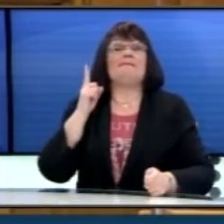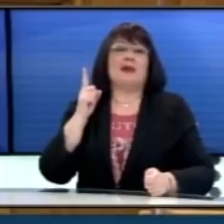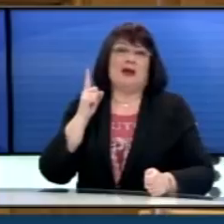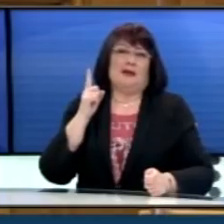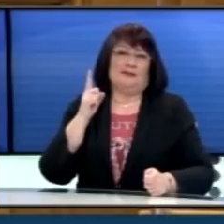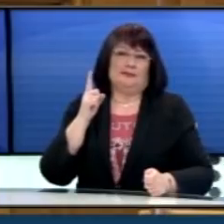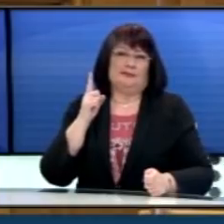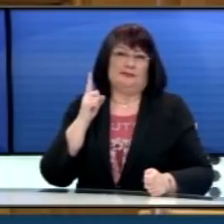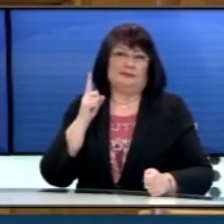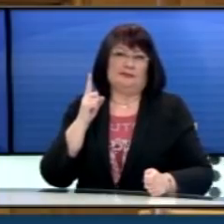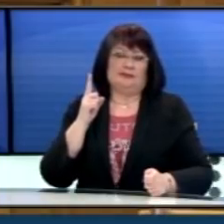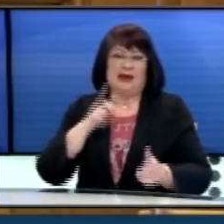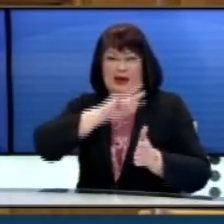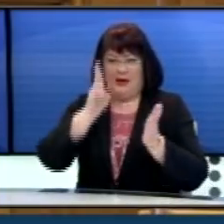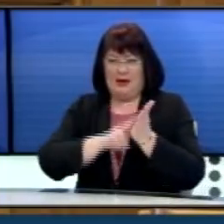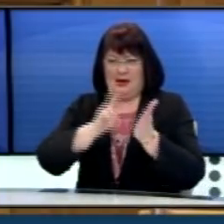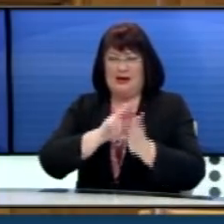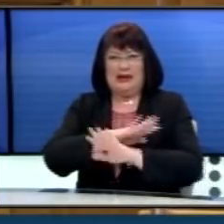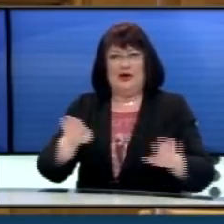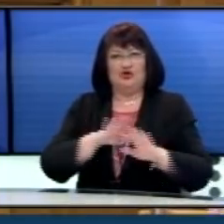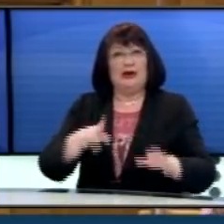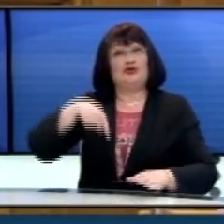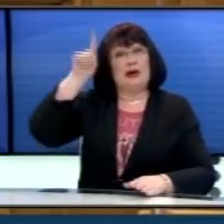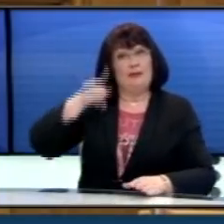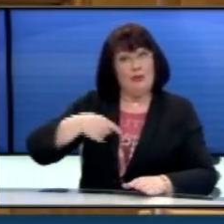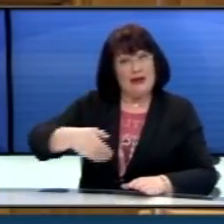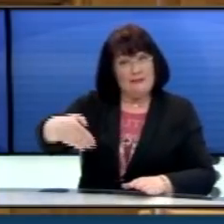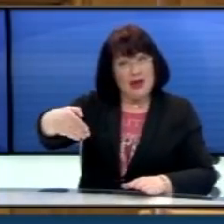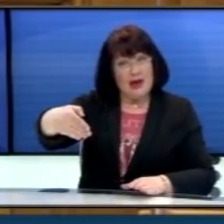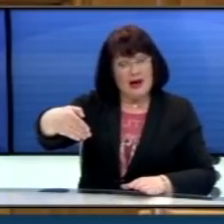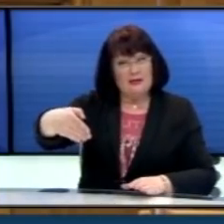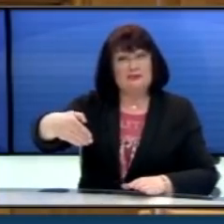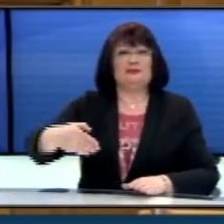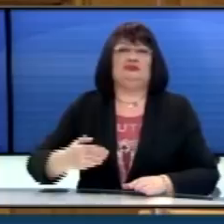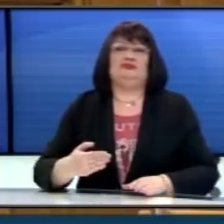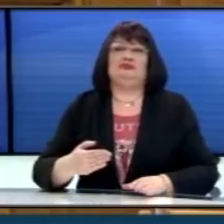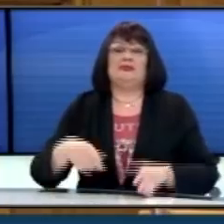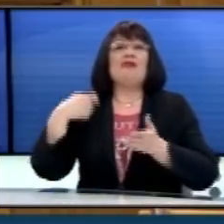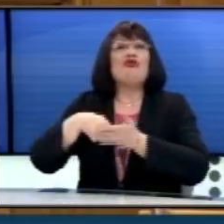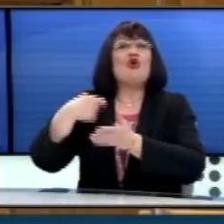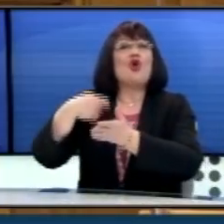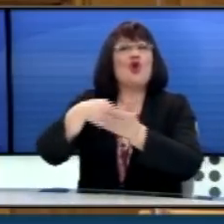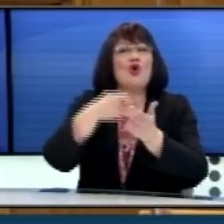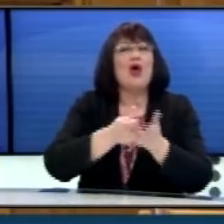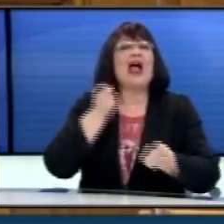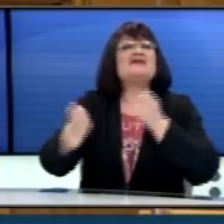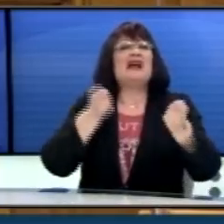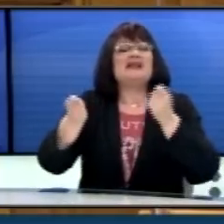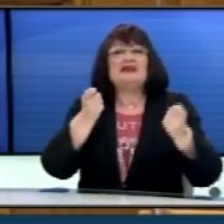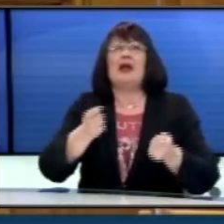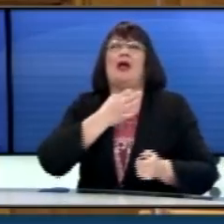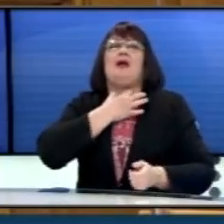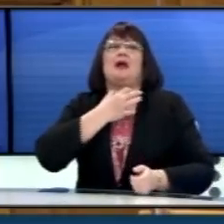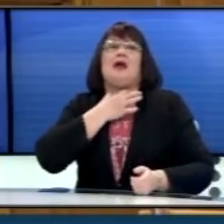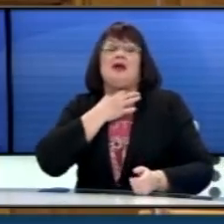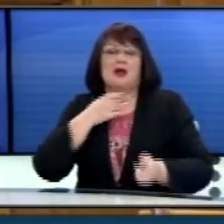Μαζί με το τέλος των περιορισμών, την επόμενη μέρα αρχίζει ο Γολγοθάς. Φορολογικές και ασφαλιστικές